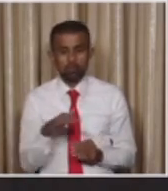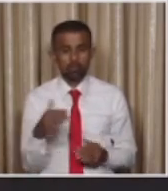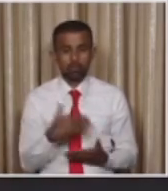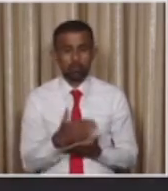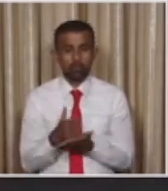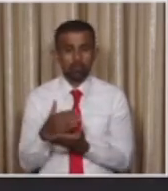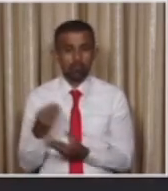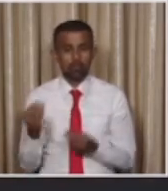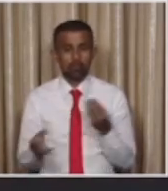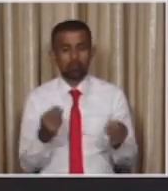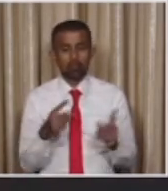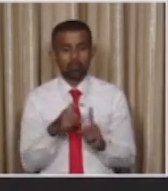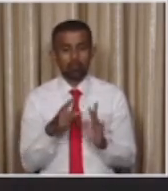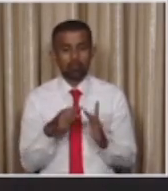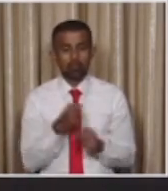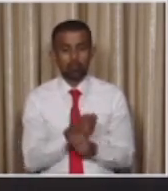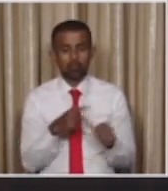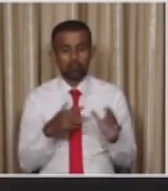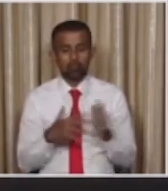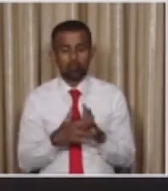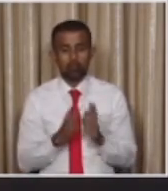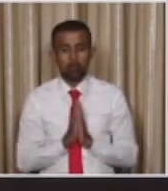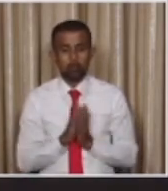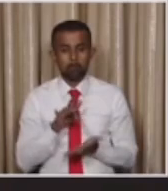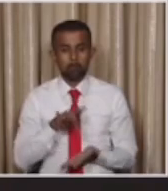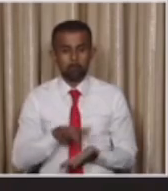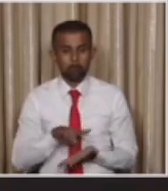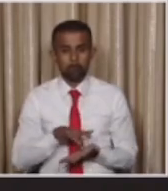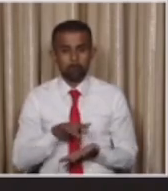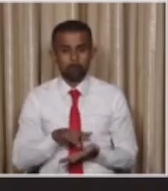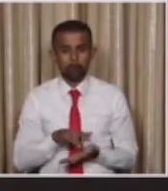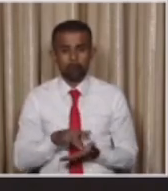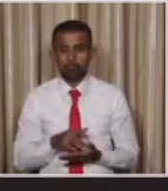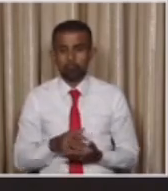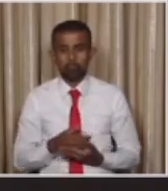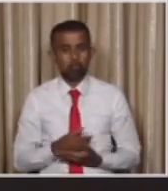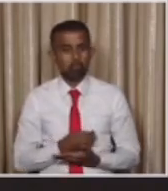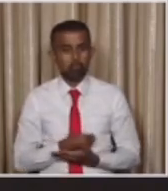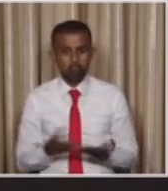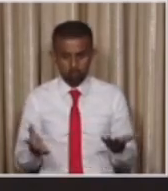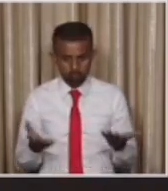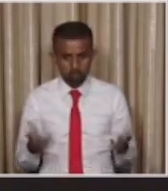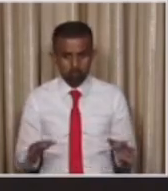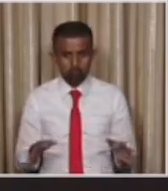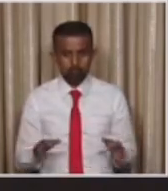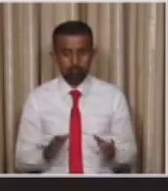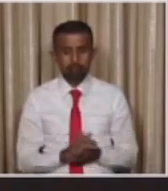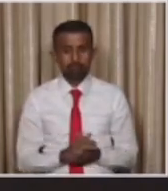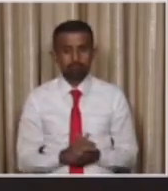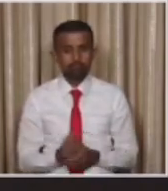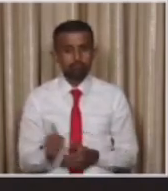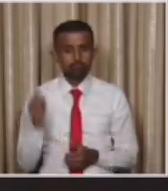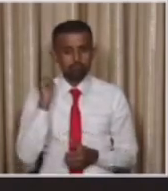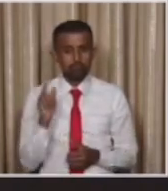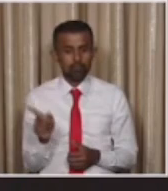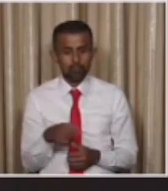මගින් ඒ දීඝවාපි, විශේෂයෙන්ම දීඝවාපි පුදබිමට විශාල බලවත් හානියක් වෙලා තියෙනවා. එතකොට පසුගිය